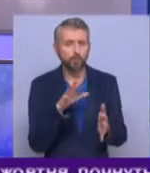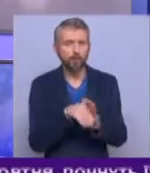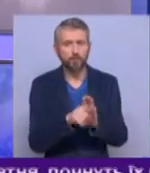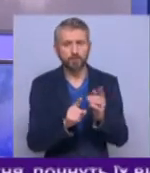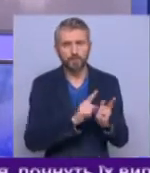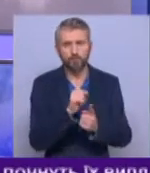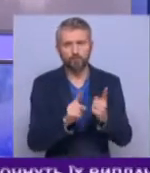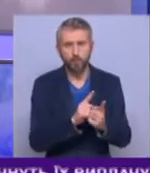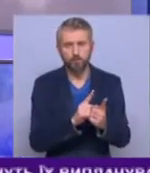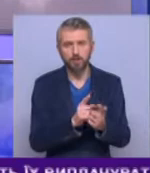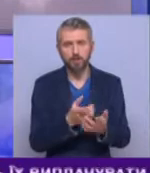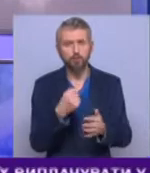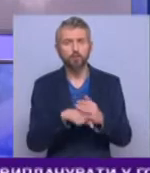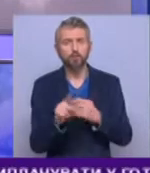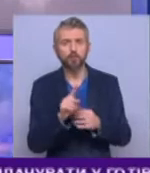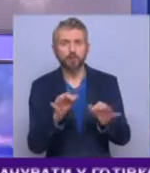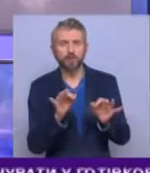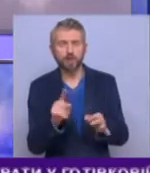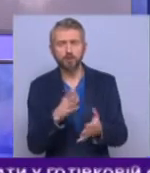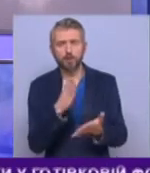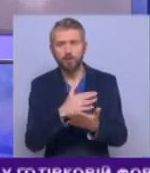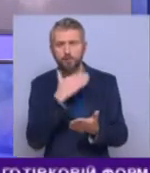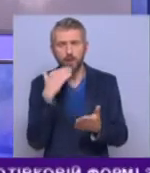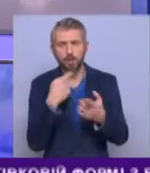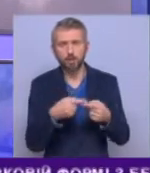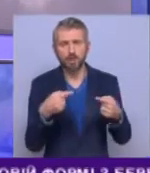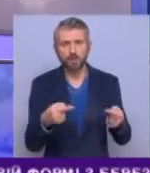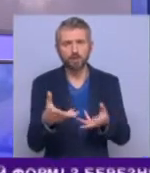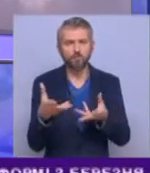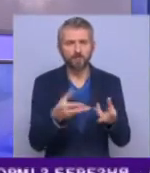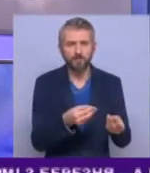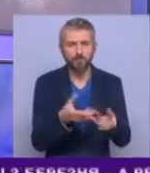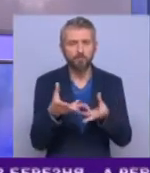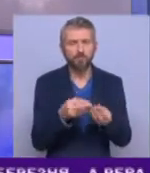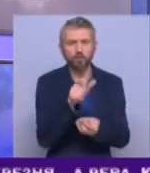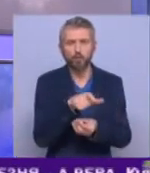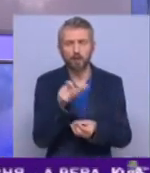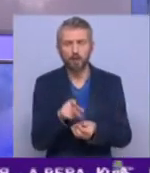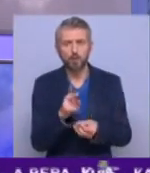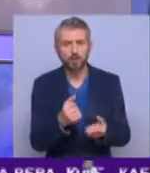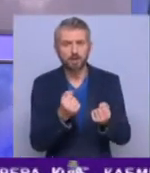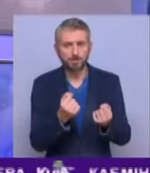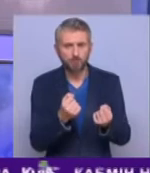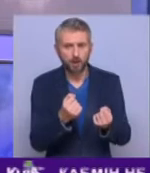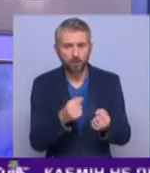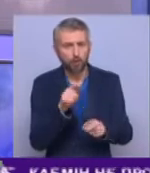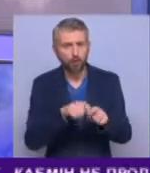ці реформи зі зміни, тому що, звичайно, що є багато різних впливів, впливових людей, які тримають... Ну, так я ж про це і говорю. Це це ж, ну. Але